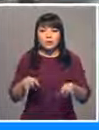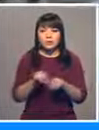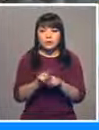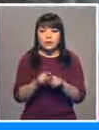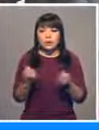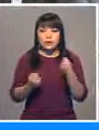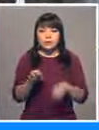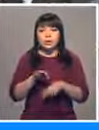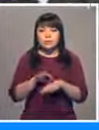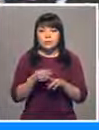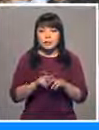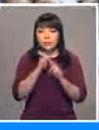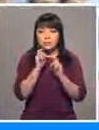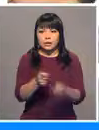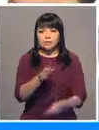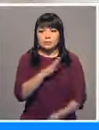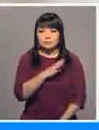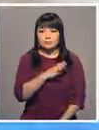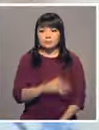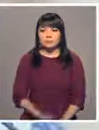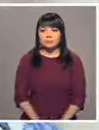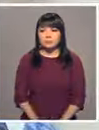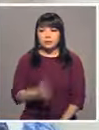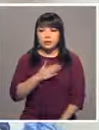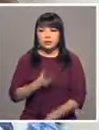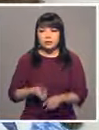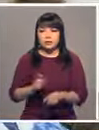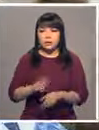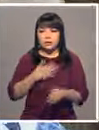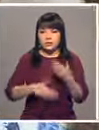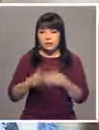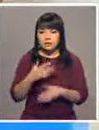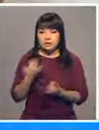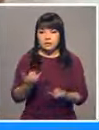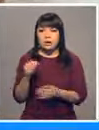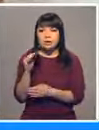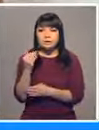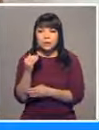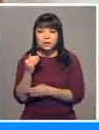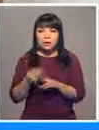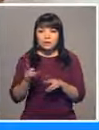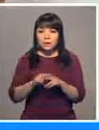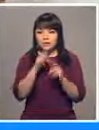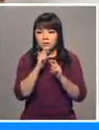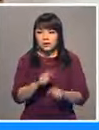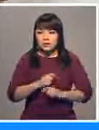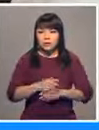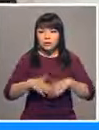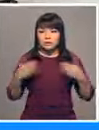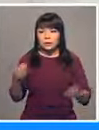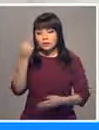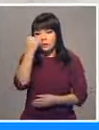арнайы автобесікті сыйға тартты. Бүгінгі қуанышымен мынау балама осылай сыйлыққа